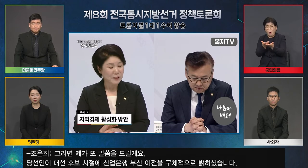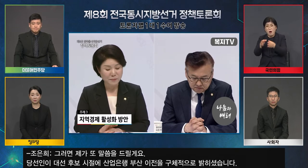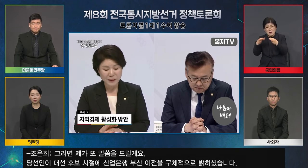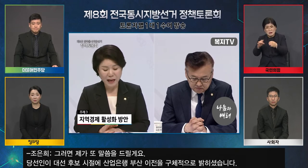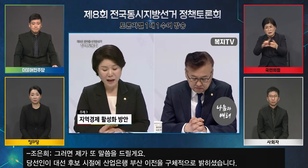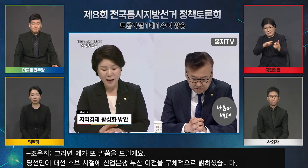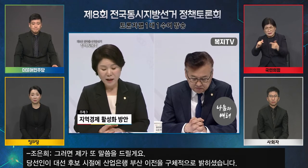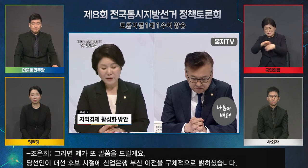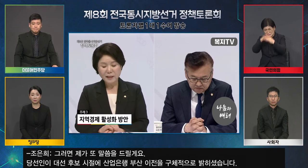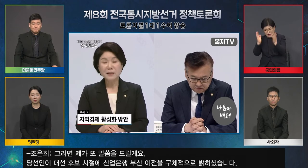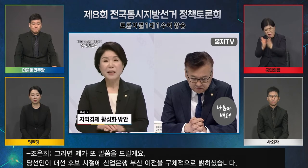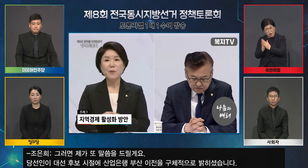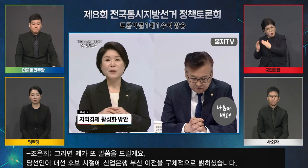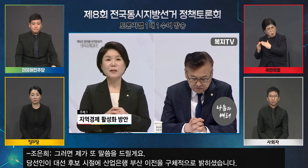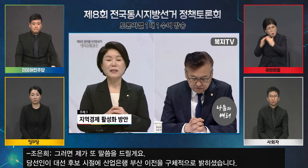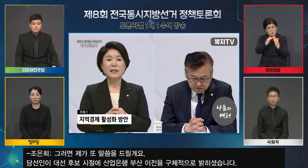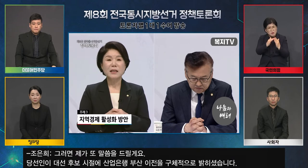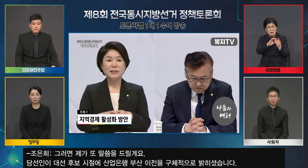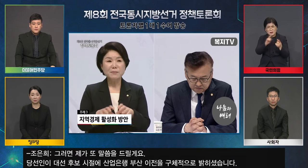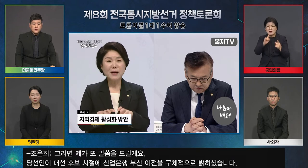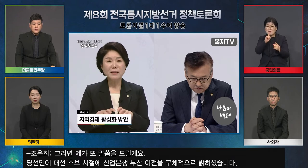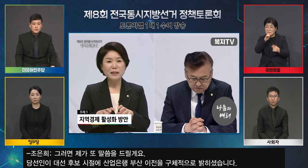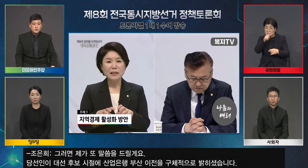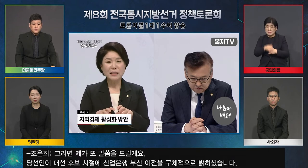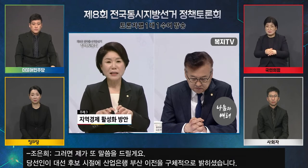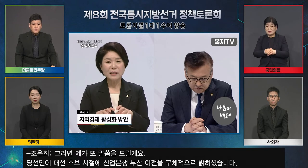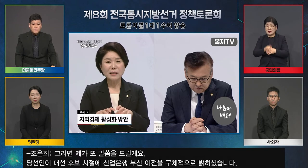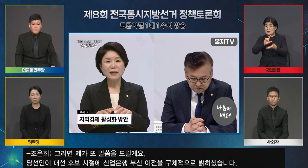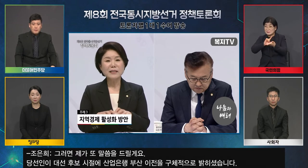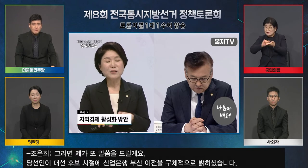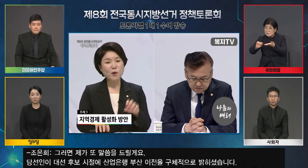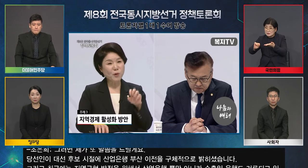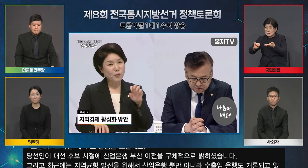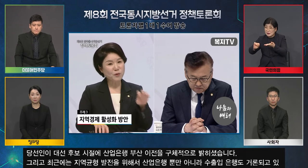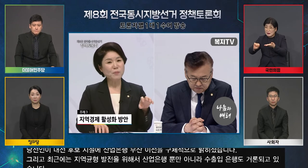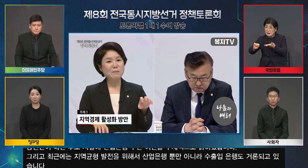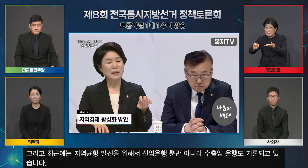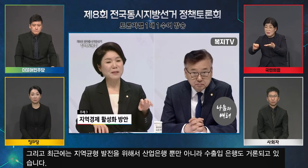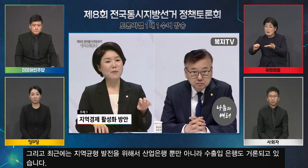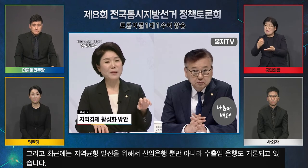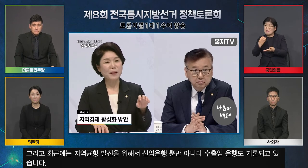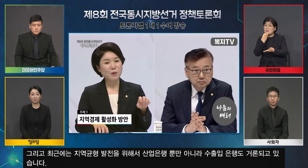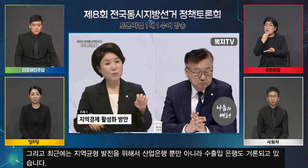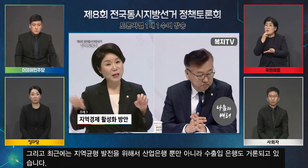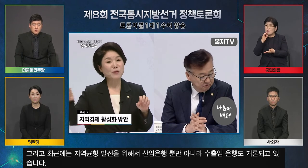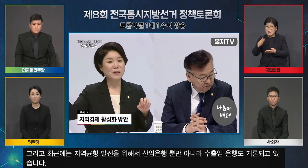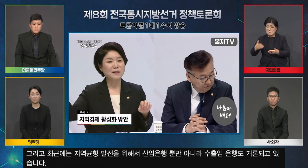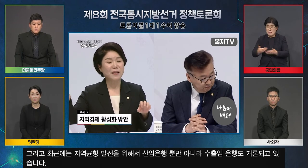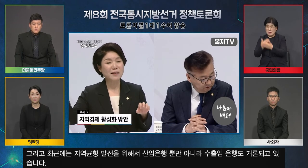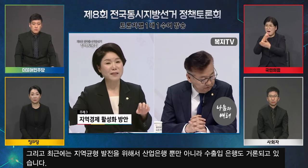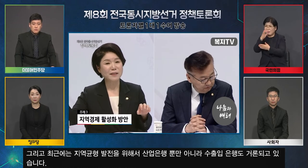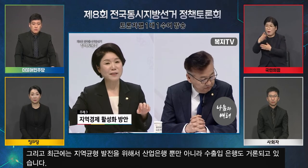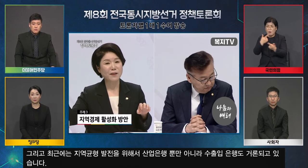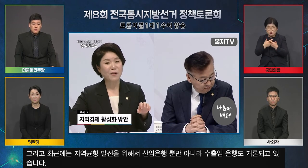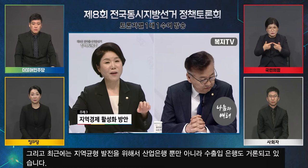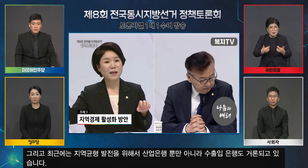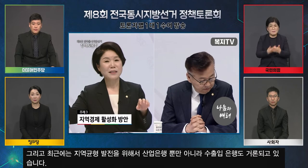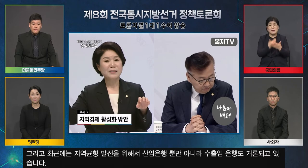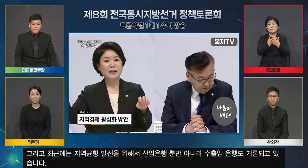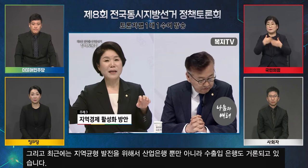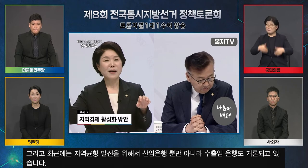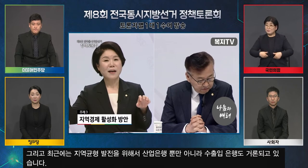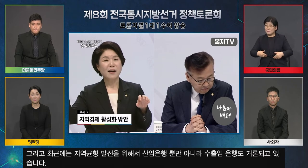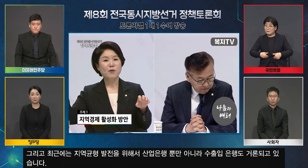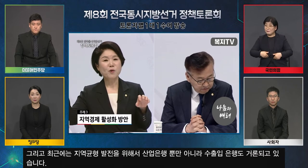고론되고 있습니다. 그래서 이를테면 지방이 일단 서울만 발전하면 안 되고 부산도 발전해야 되는 거죠.